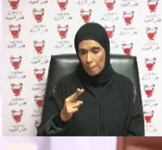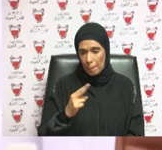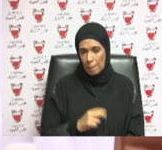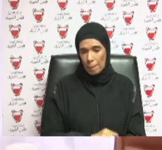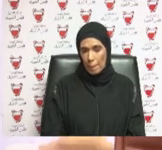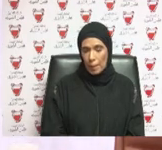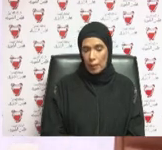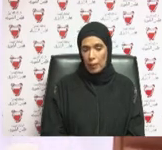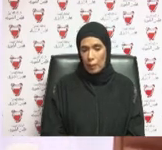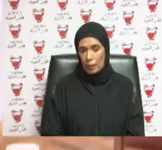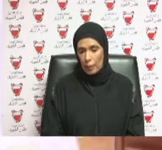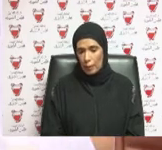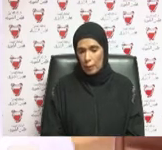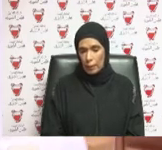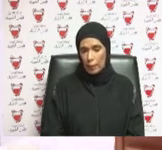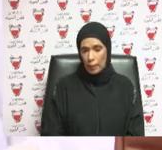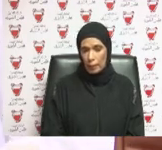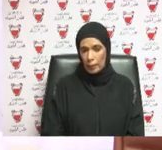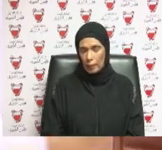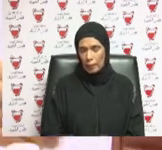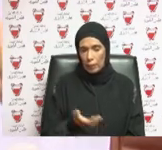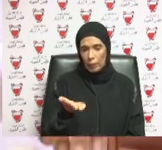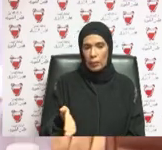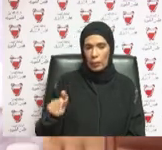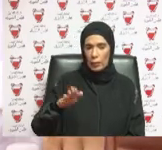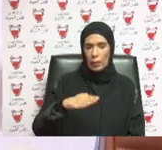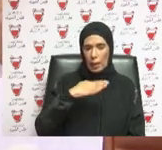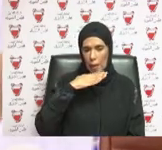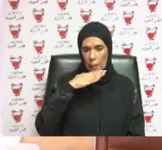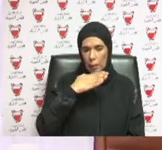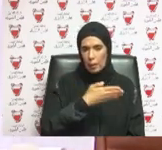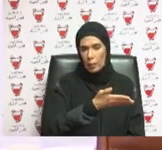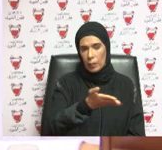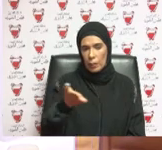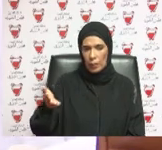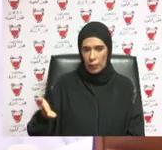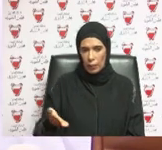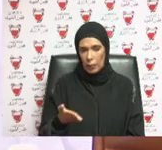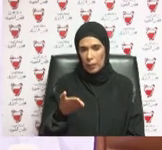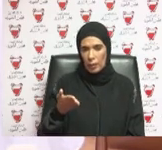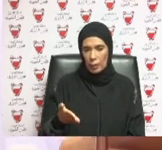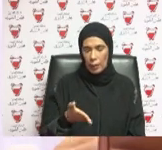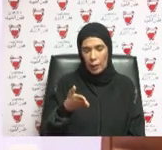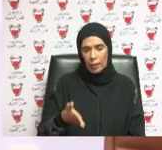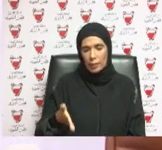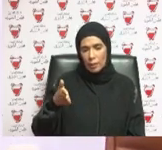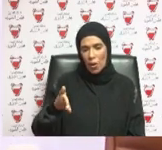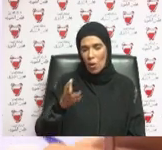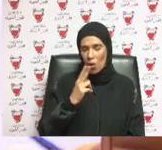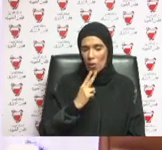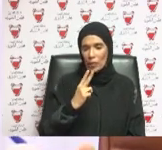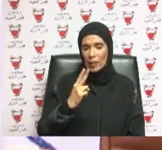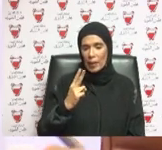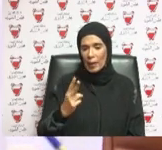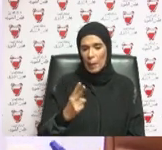فقده، خاصة الفقيد اللي فقدناه، يعني اب كان للجميع، تعاصرت عليه الاجيال، لمسنا فيه كل